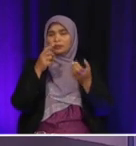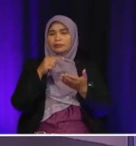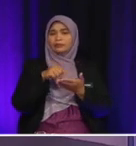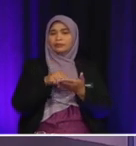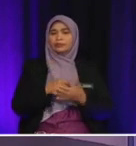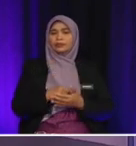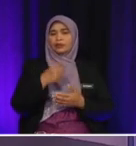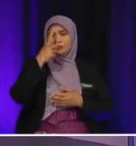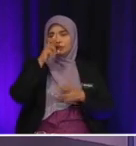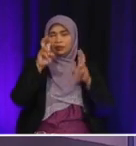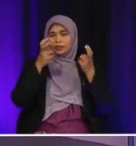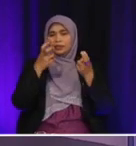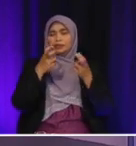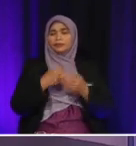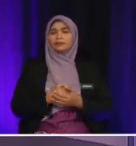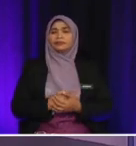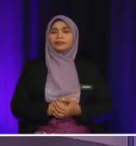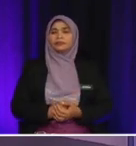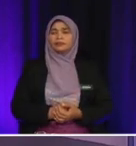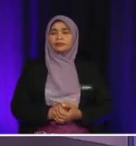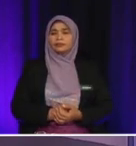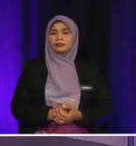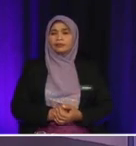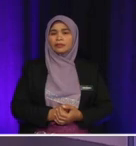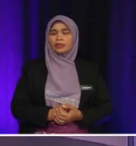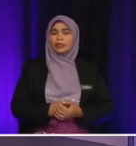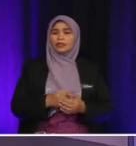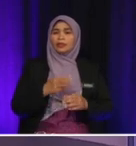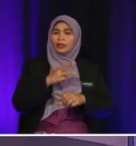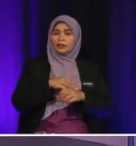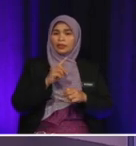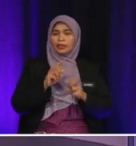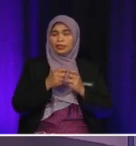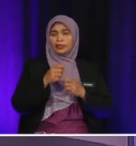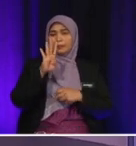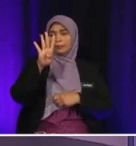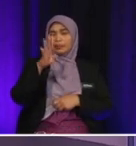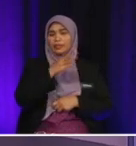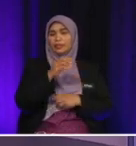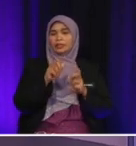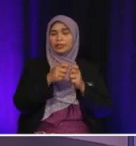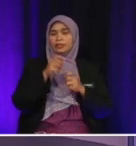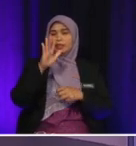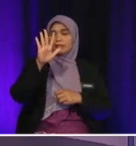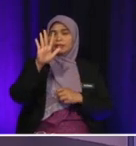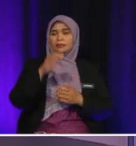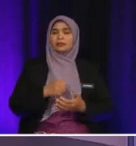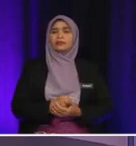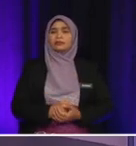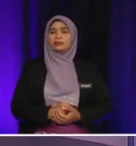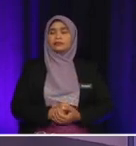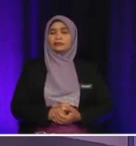okey ini untuk tajuk yang kita pelajari sewaktu di tingkatan empat dan juga tingkatan lima untuk bidang akidah